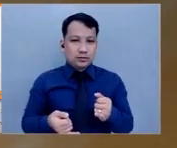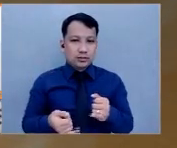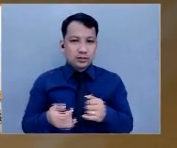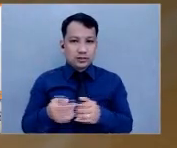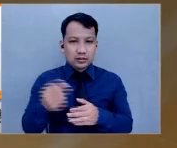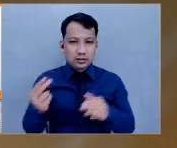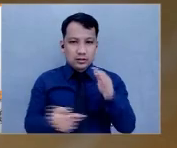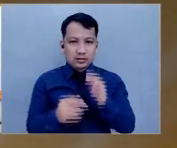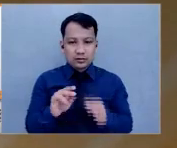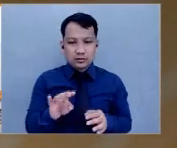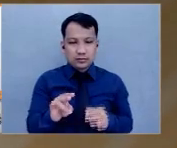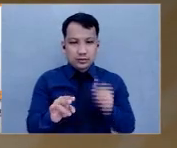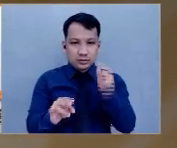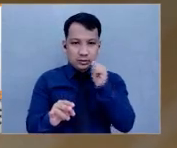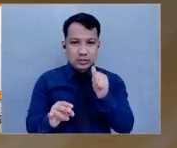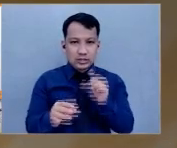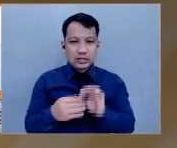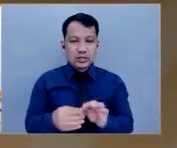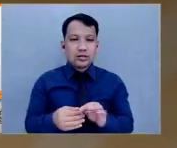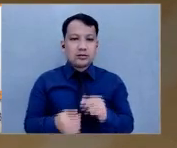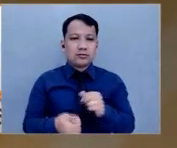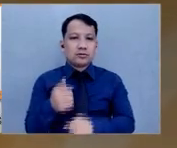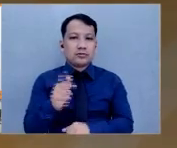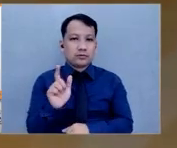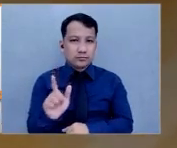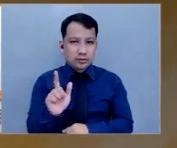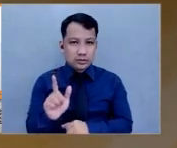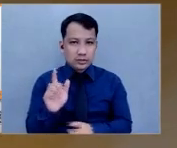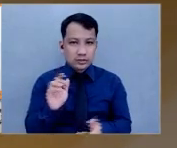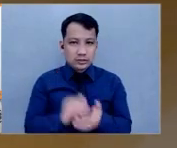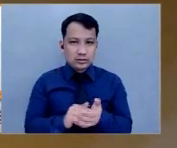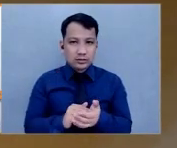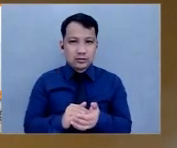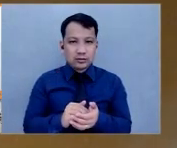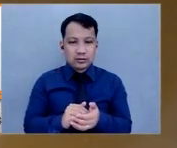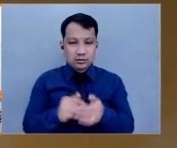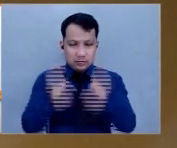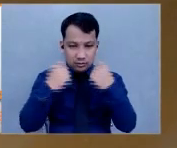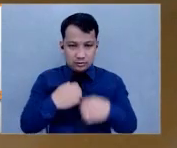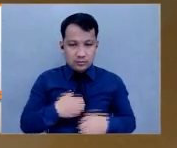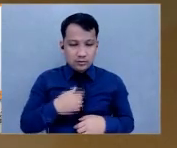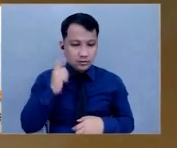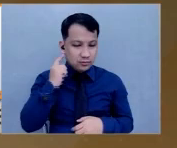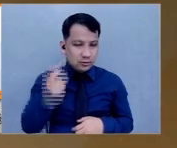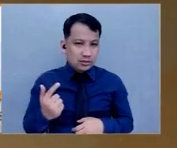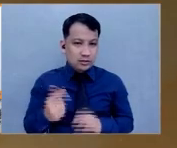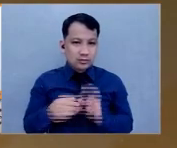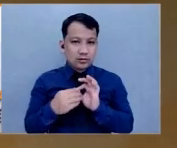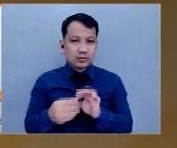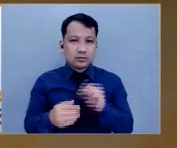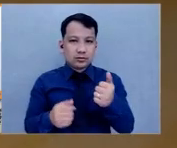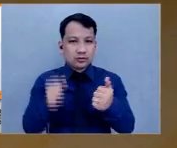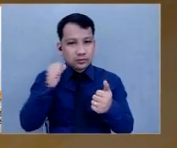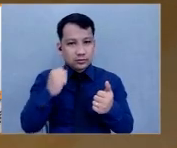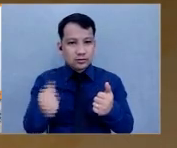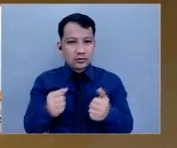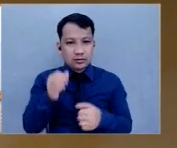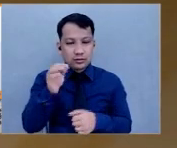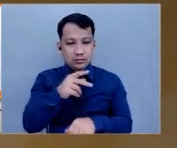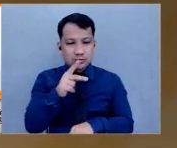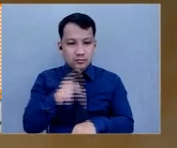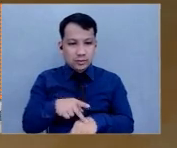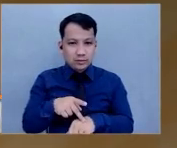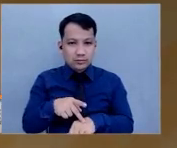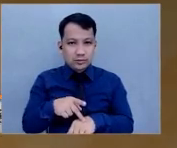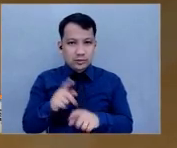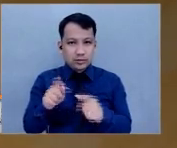girls singles. Nagbigay ng 20,000 pesos para sa gold at 10,000 pesos naman para sa silver ang Philippine Table Tennis